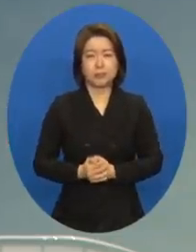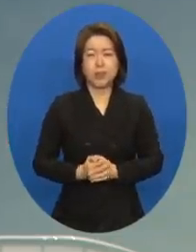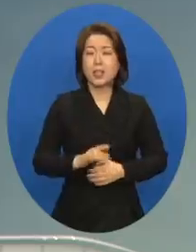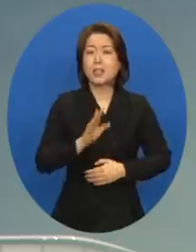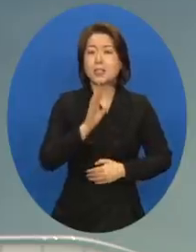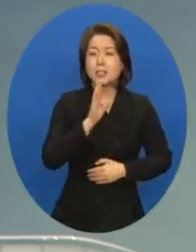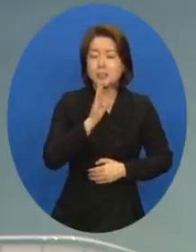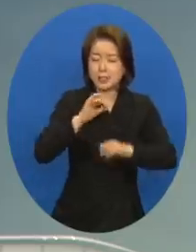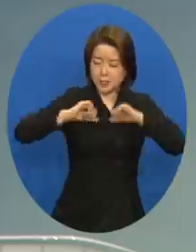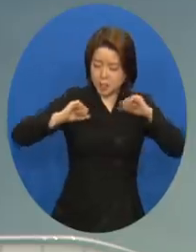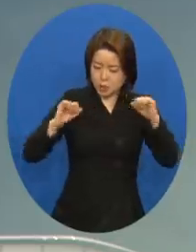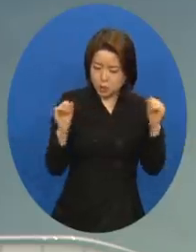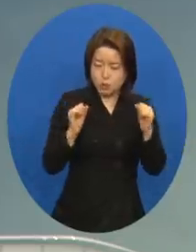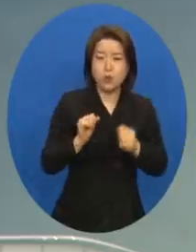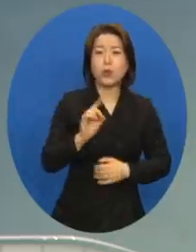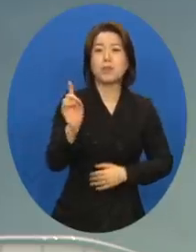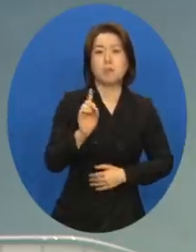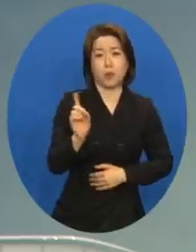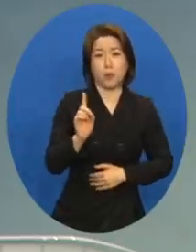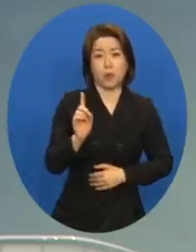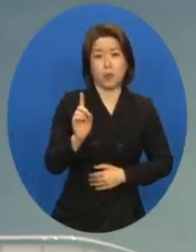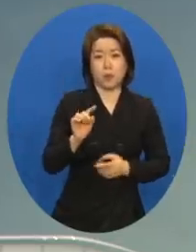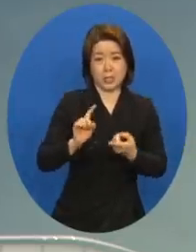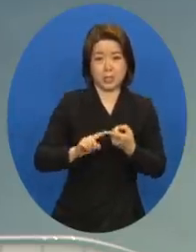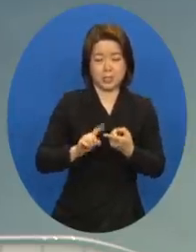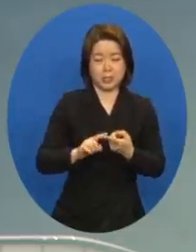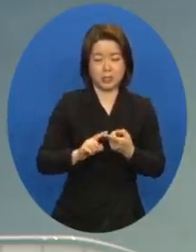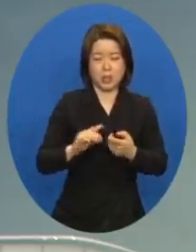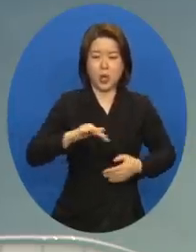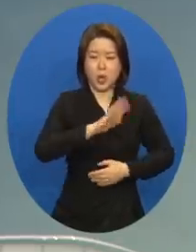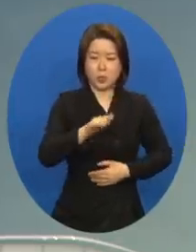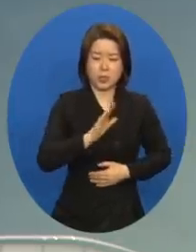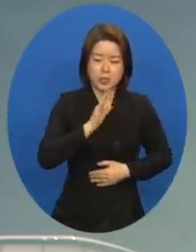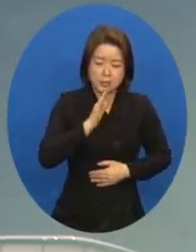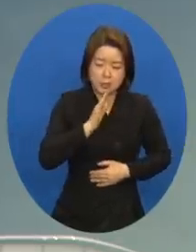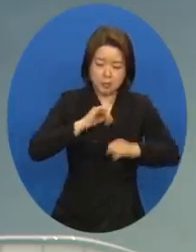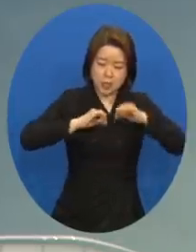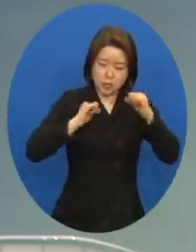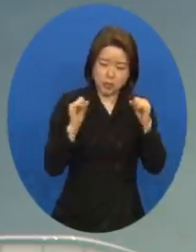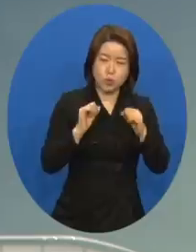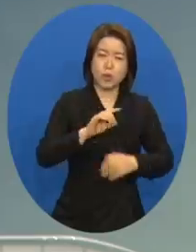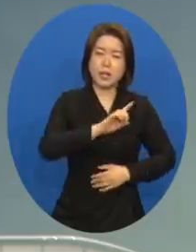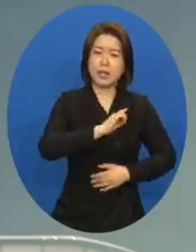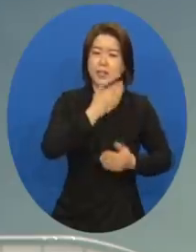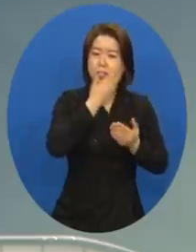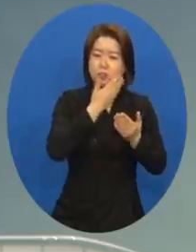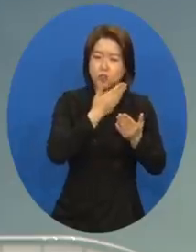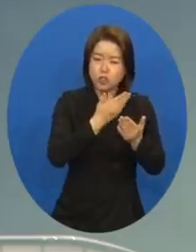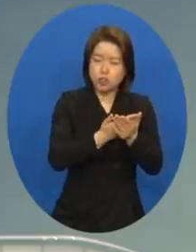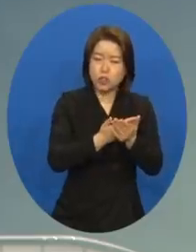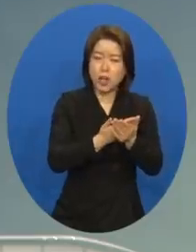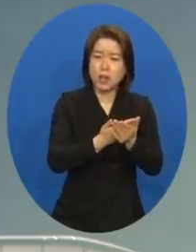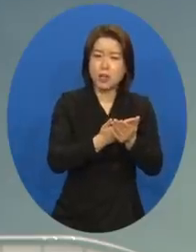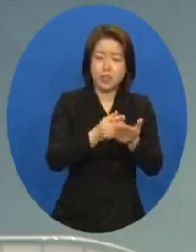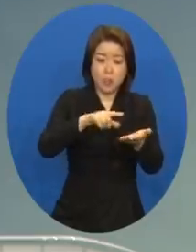진짜 순종이 뭔지, 우리가 정말 순종하는 가장 중요한 핵심이 뭔지 아셔야